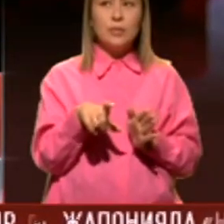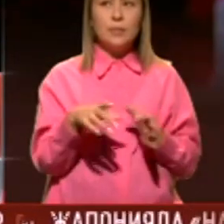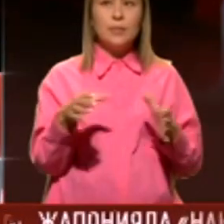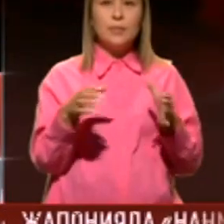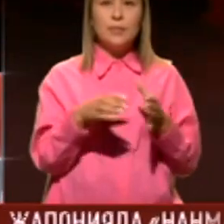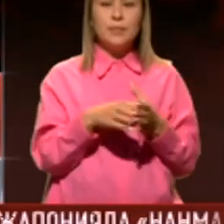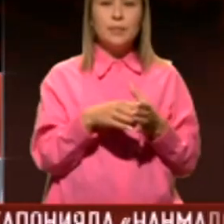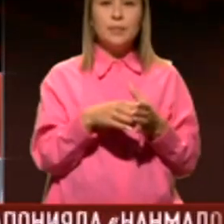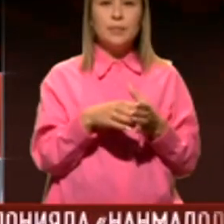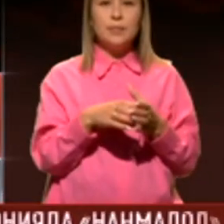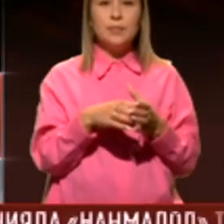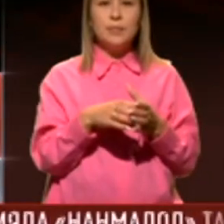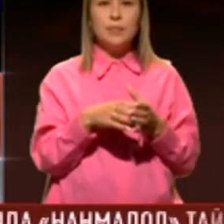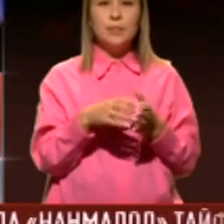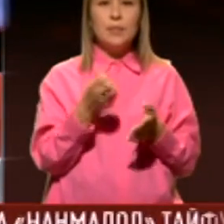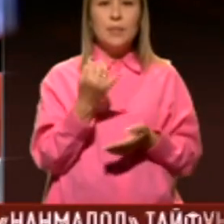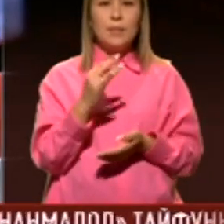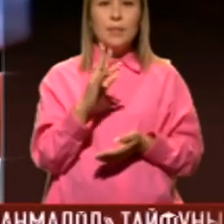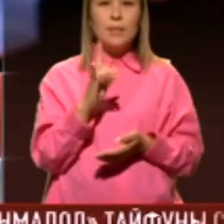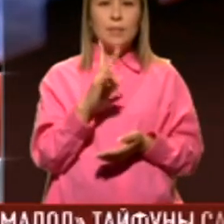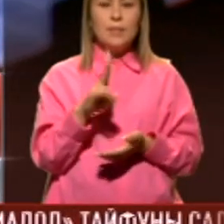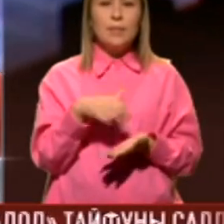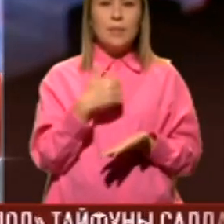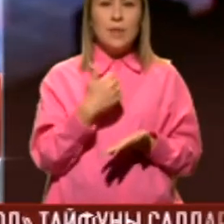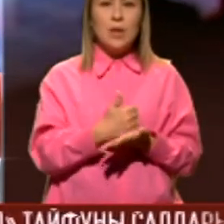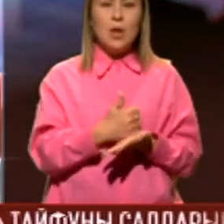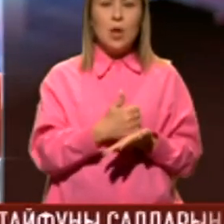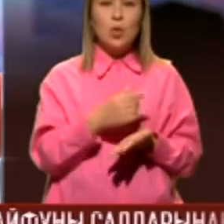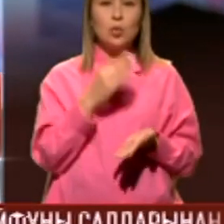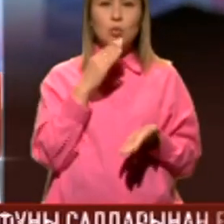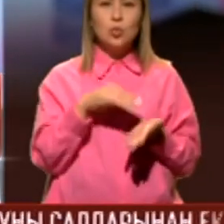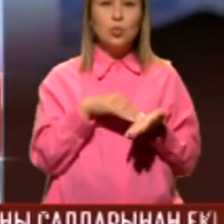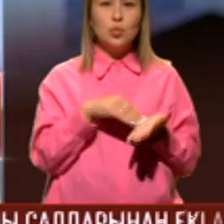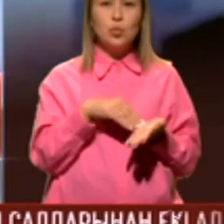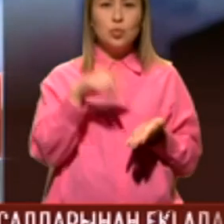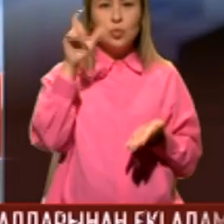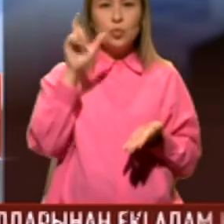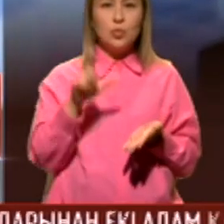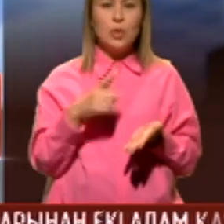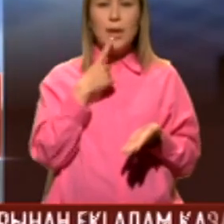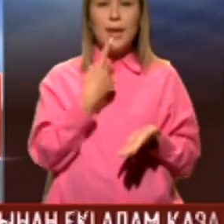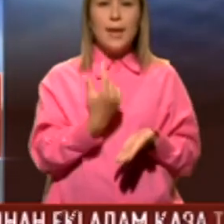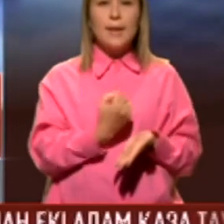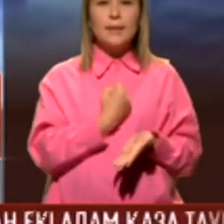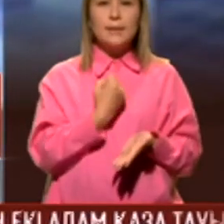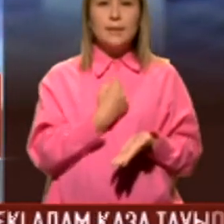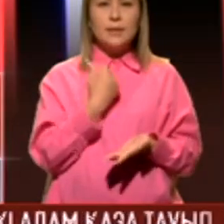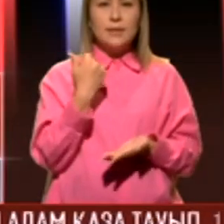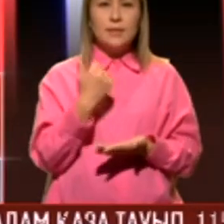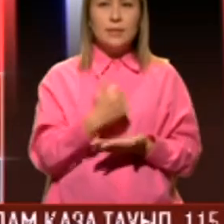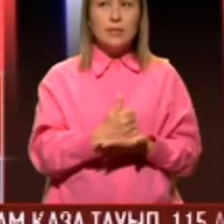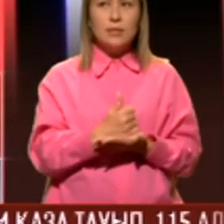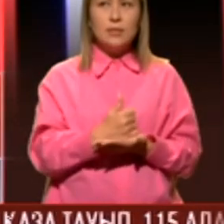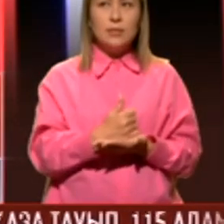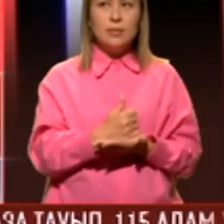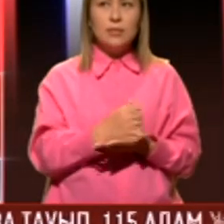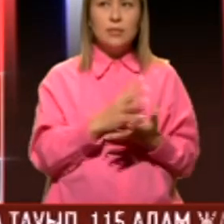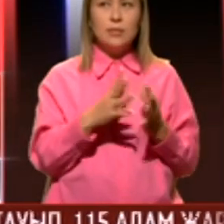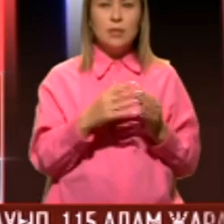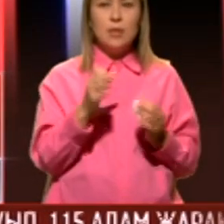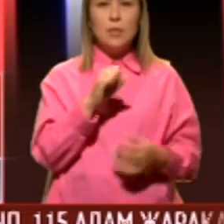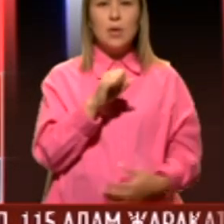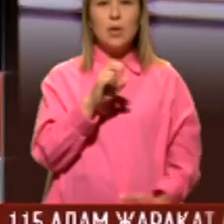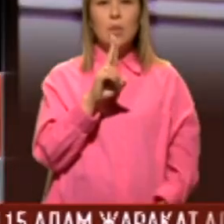келдіңіз. Айқын газетінің бас редакторы, журналист, енді әскери саланың сарапшысы деп айтуға толық негіз бар. Амангелді